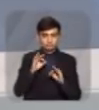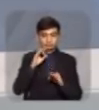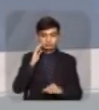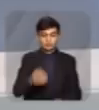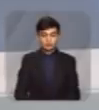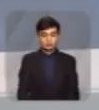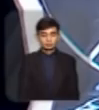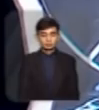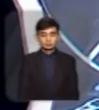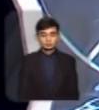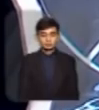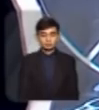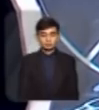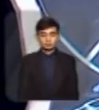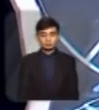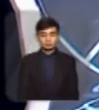Алибай.